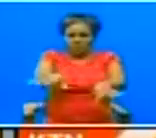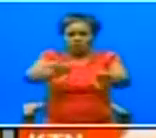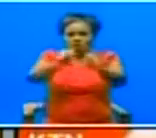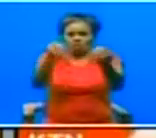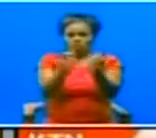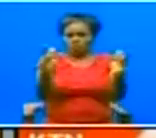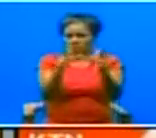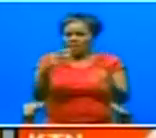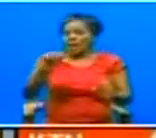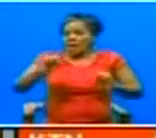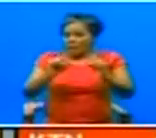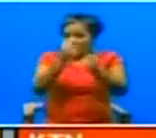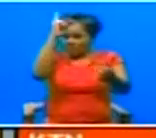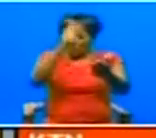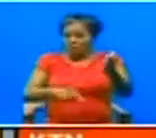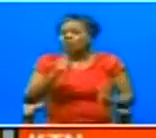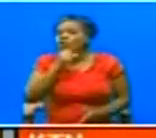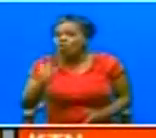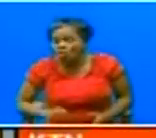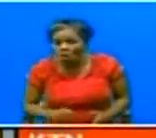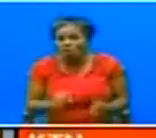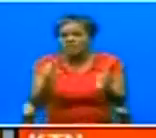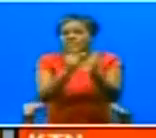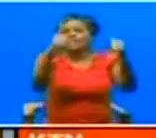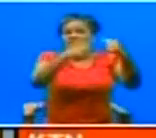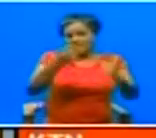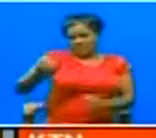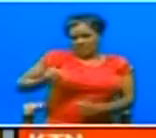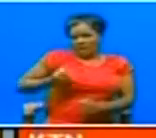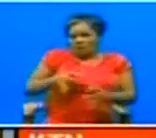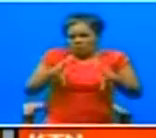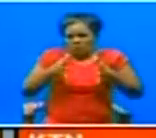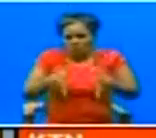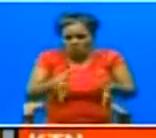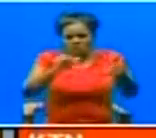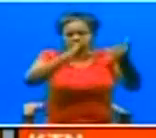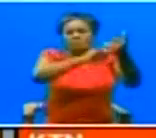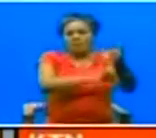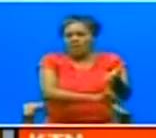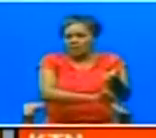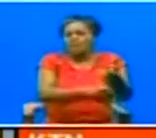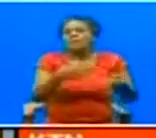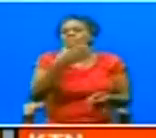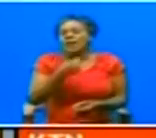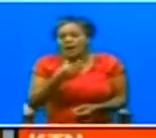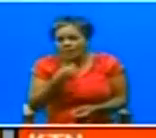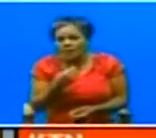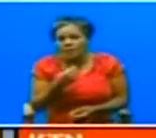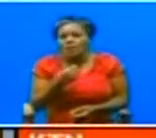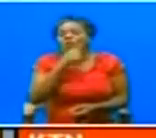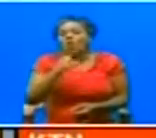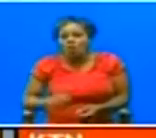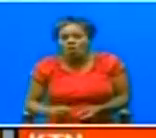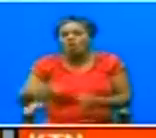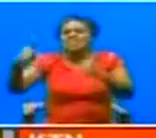kijamii. Inadaiwa kuwa Khadija mwenye umri wa miaka 16 alilazimishwa kuolewa na mumewe anayefahamika kama Shariff mwenye umri